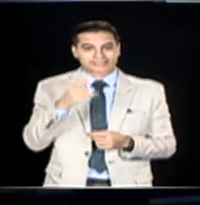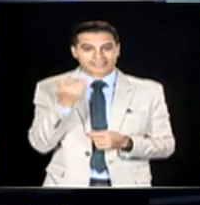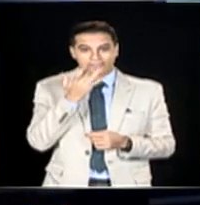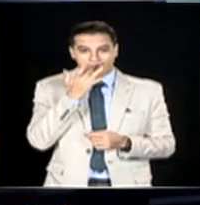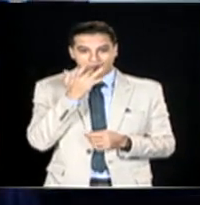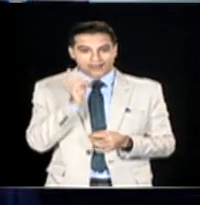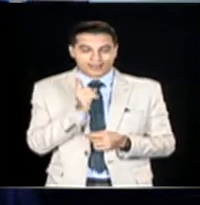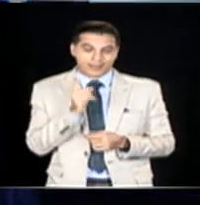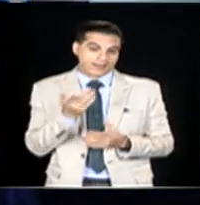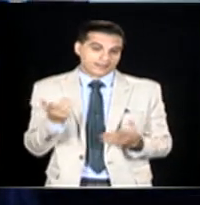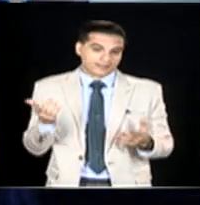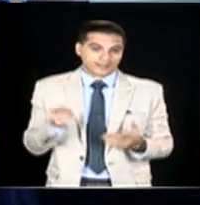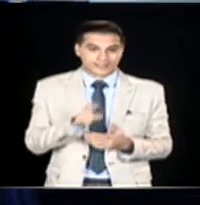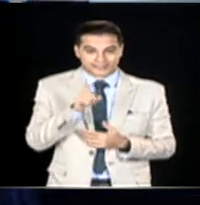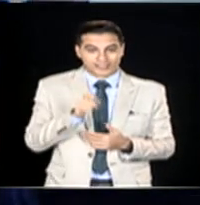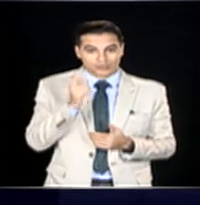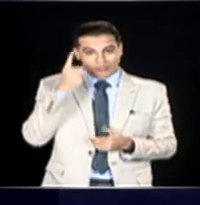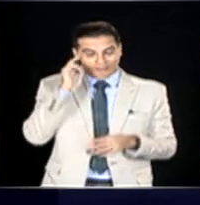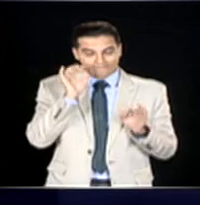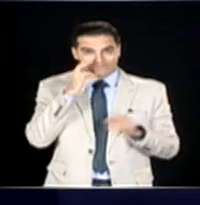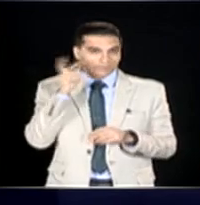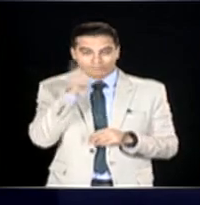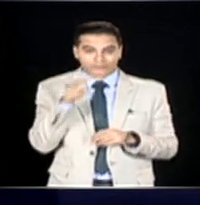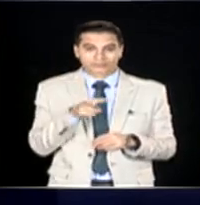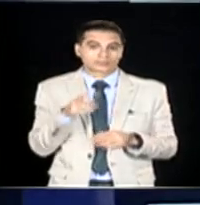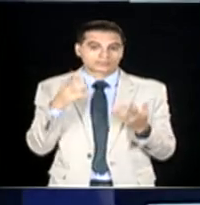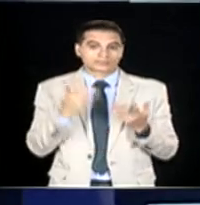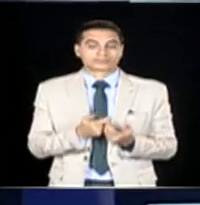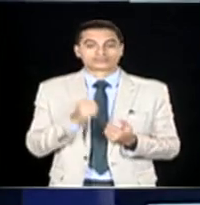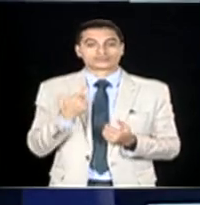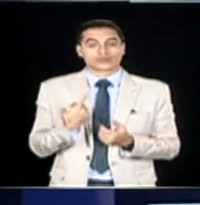سهلة جدا، لأ، عايزة سرعة بديهة فعلا. النتيجة